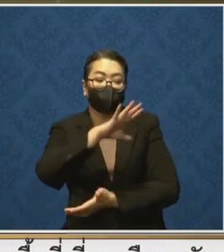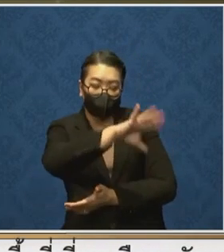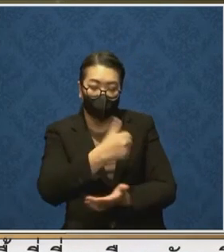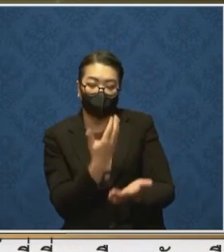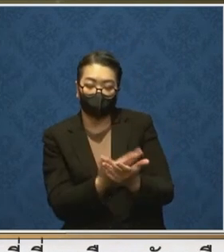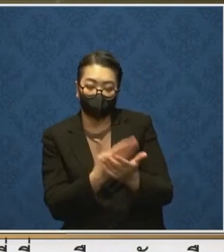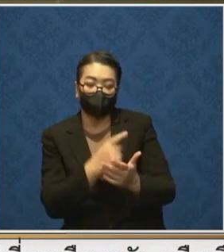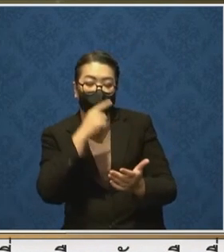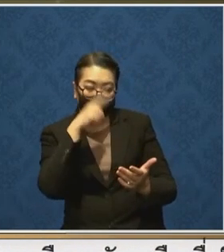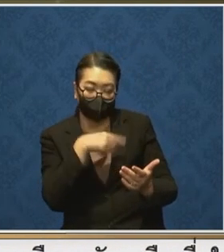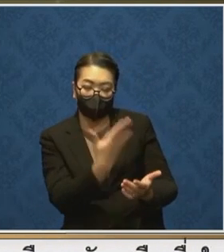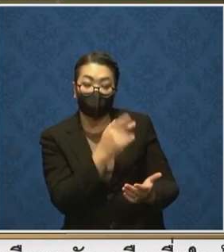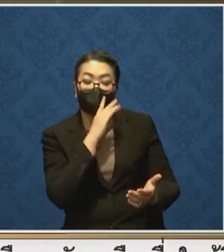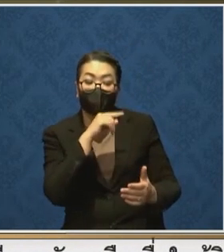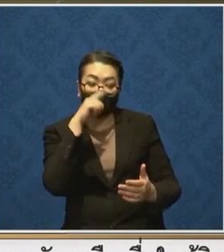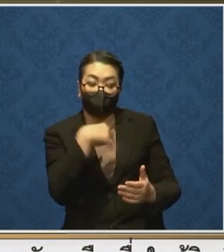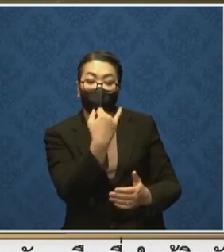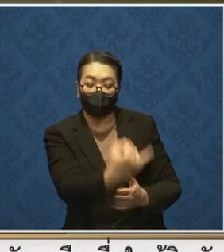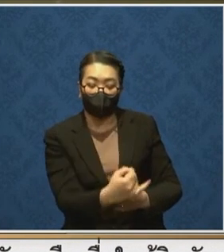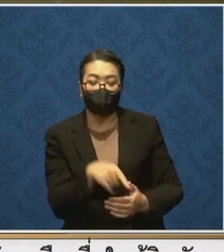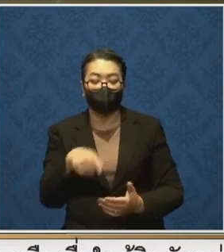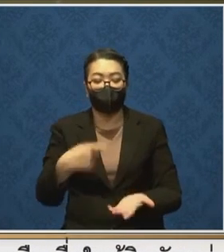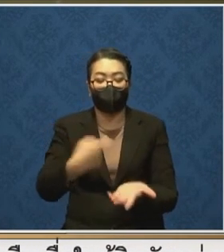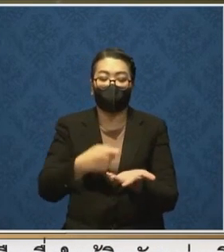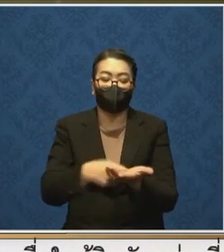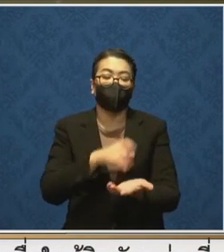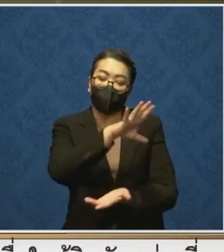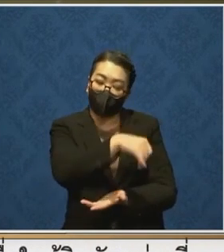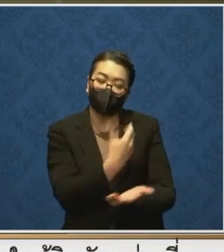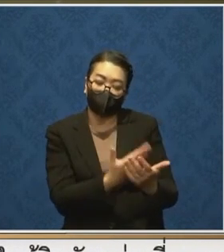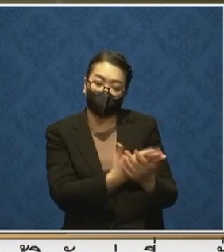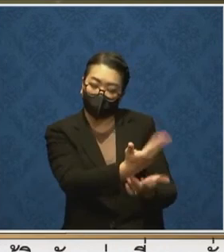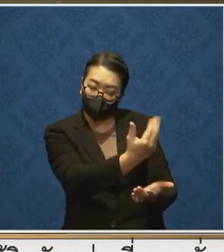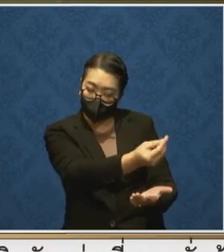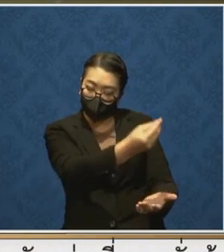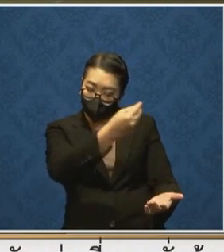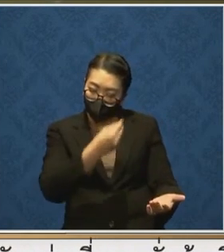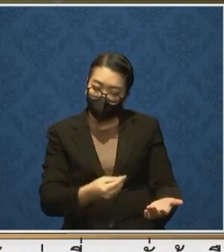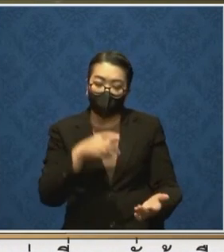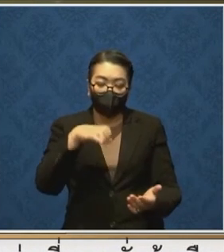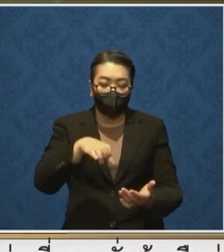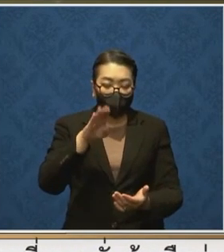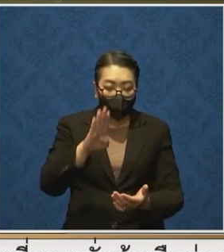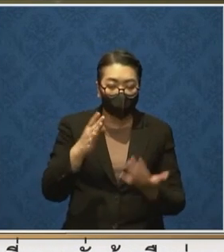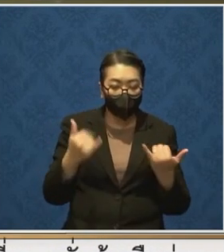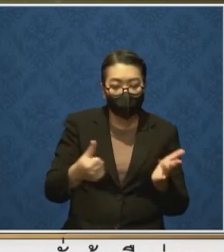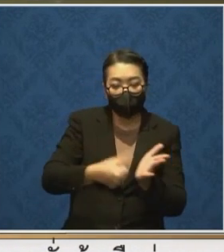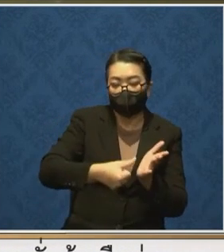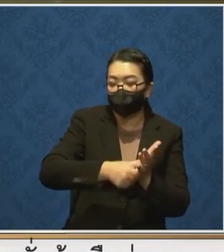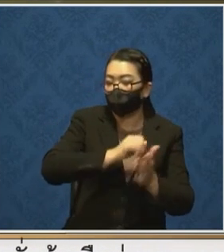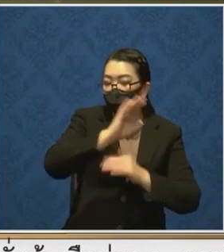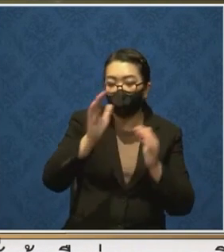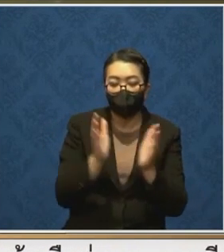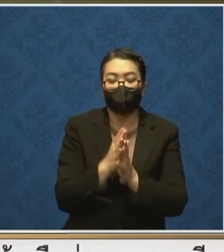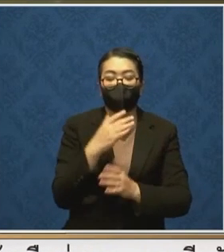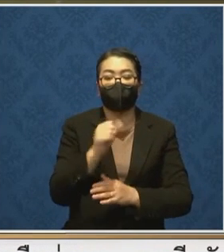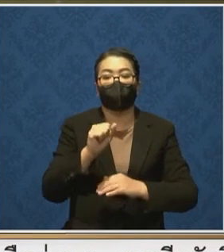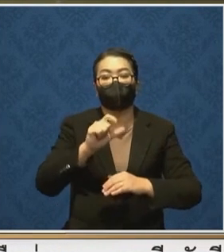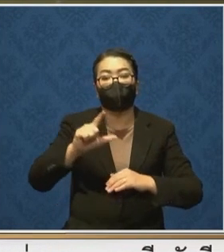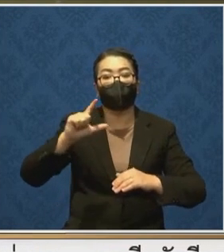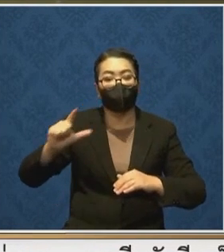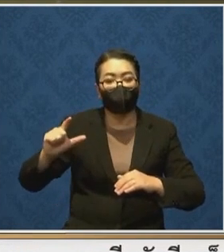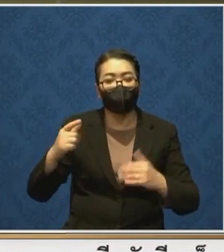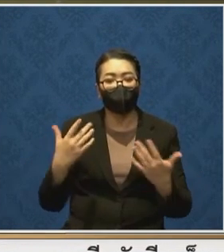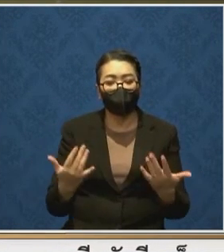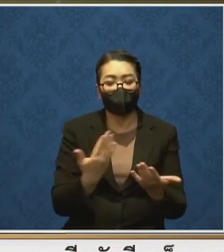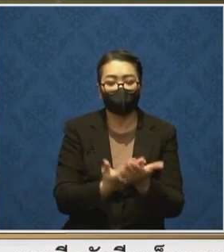ยในภัหงได้ ถาไทยแพ้คดีธรรมฐานทขรบสภาพปเทศตอนนี้ มีหนี่สาธนะทะลุ 10 ล้านล้บาทแล้